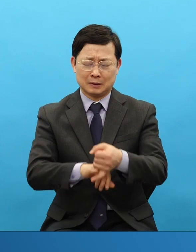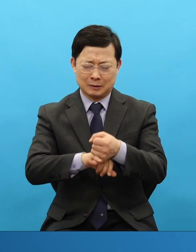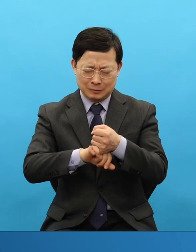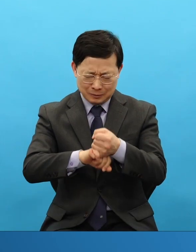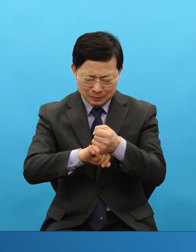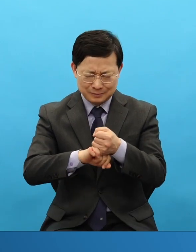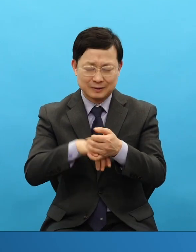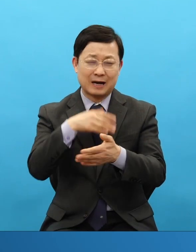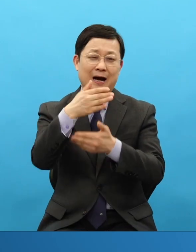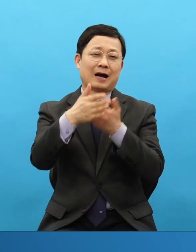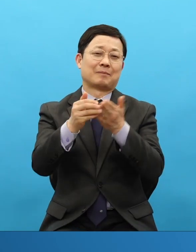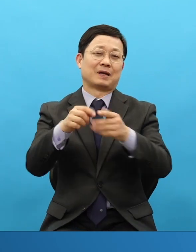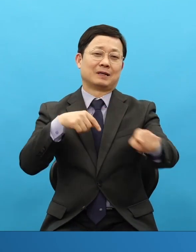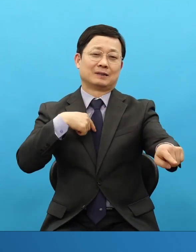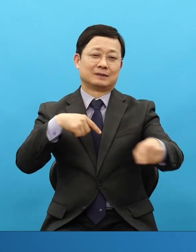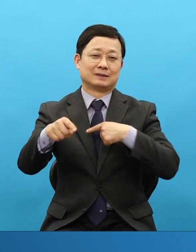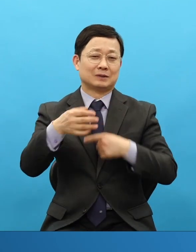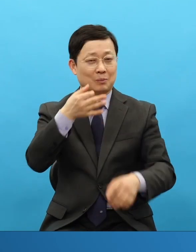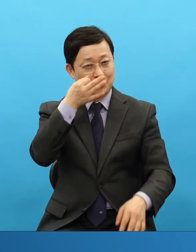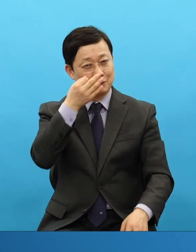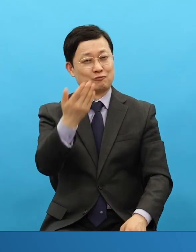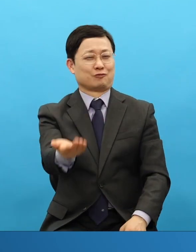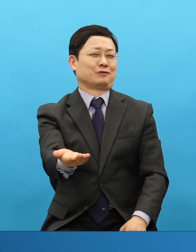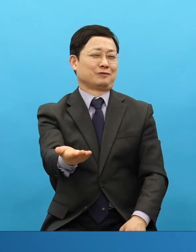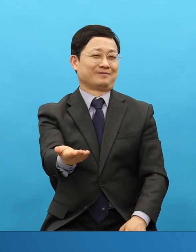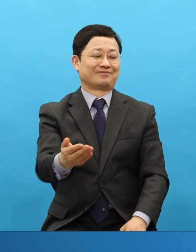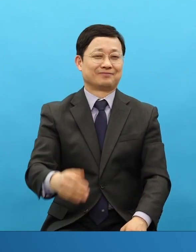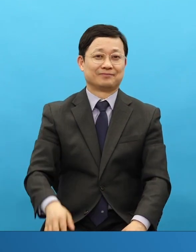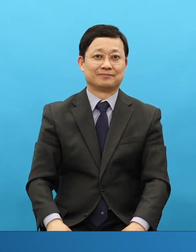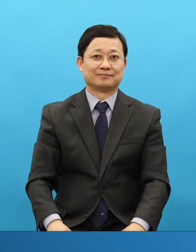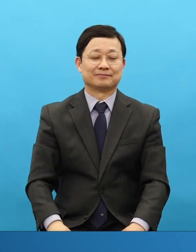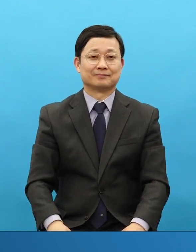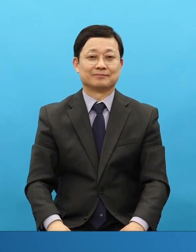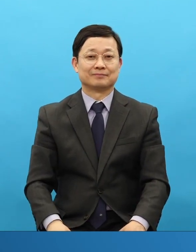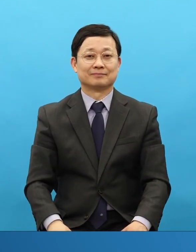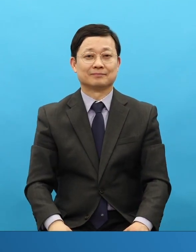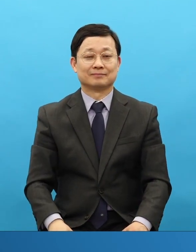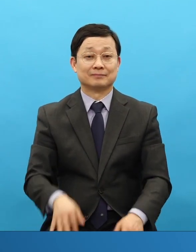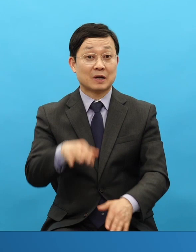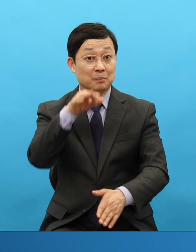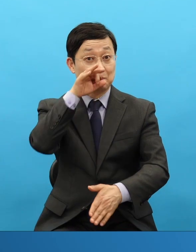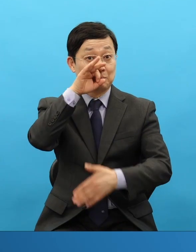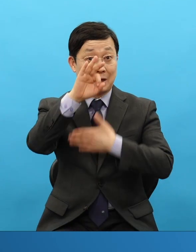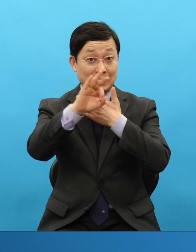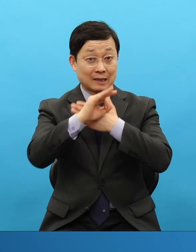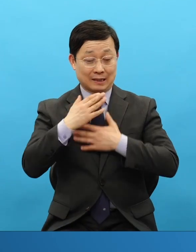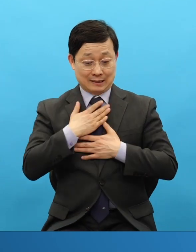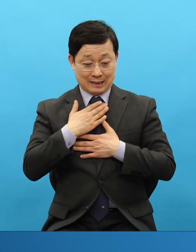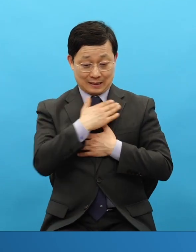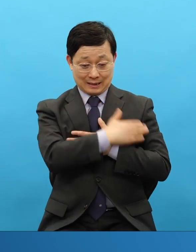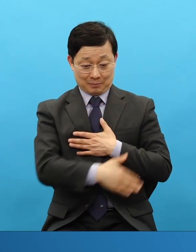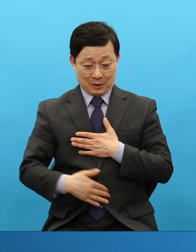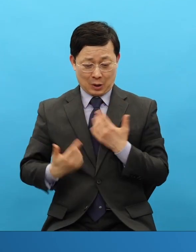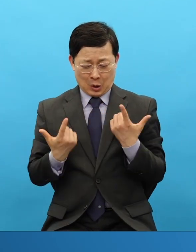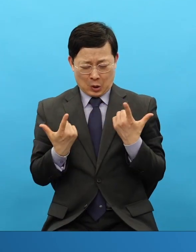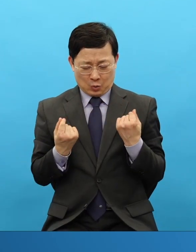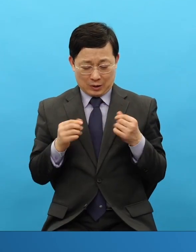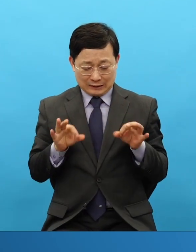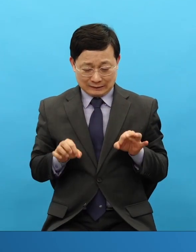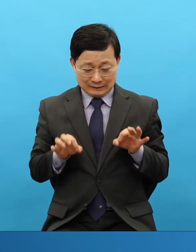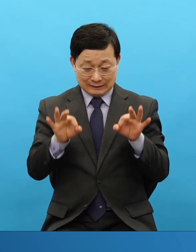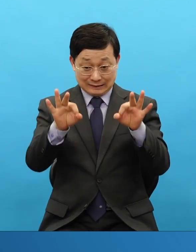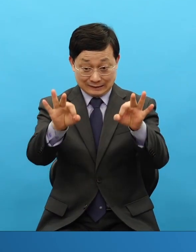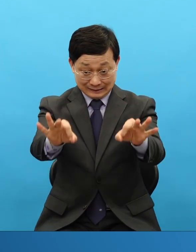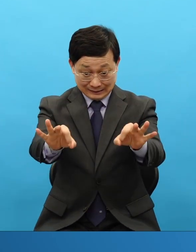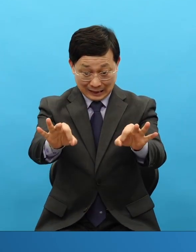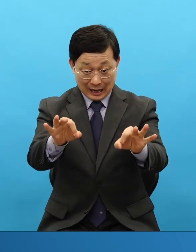납니다. Absolutely works will arise. 만약에 여러분들이 저처럼 한다면 빨리 깨닫게 될 겁니다. And if you do it like